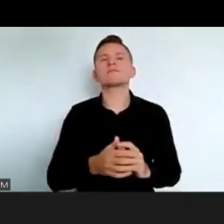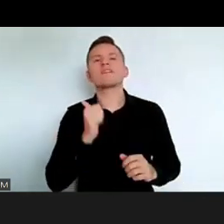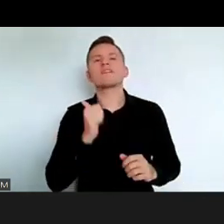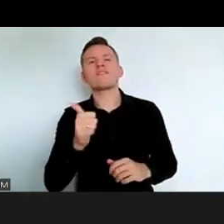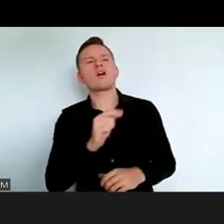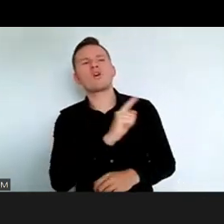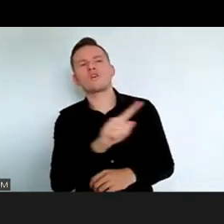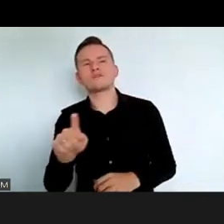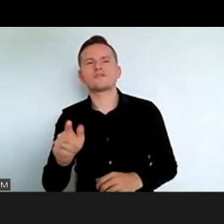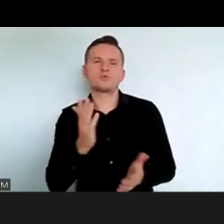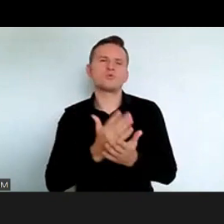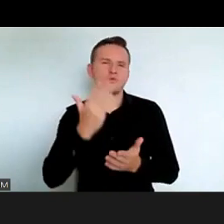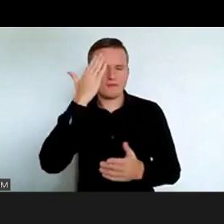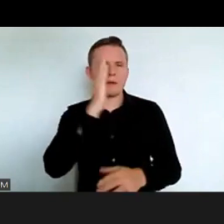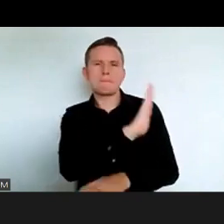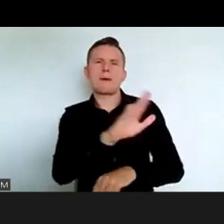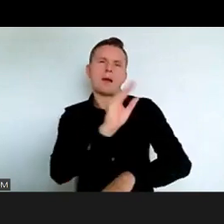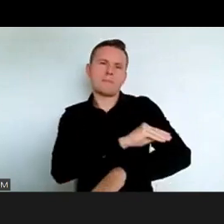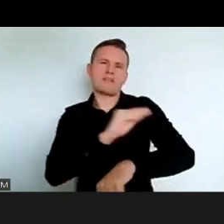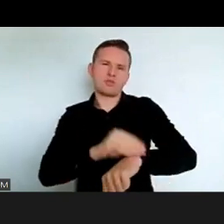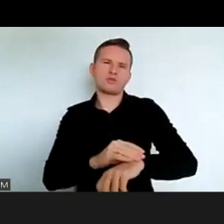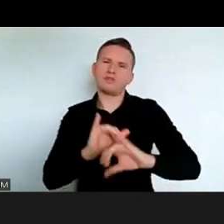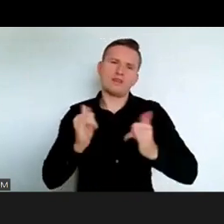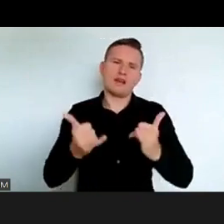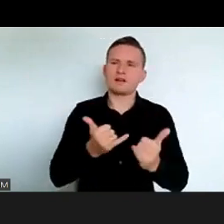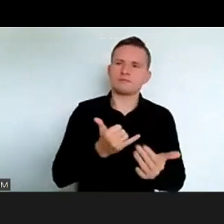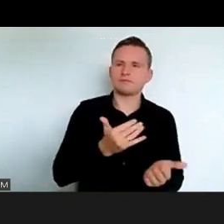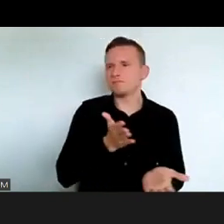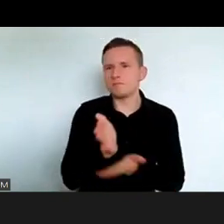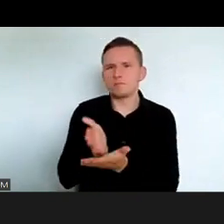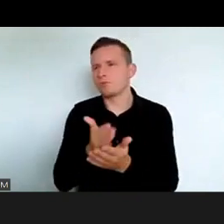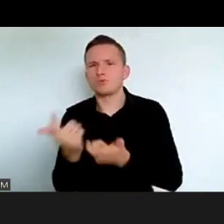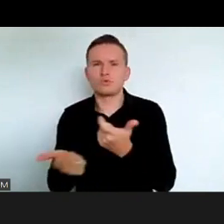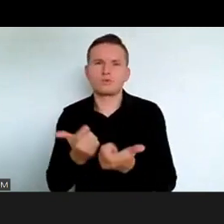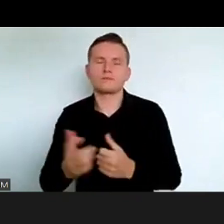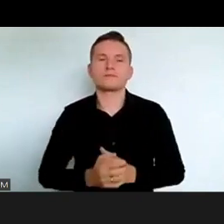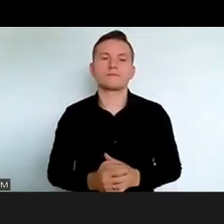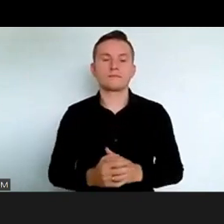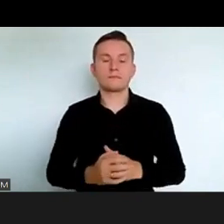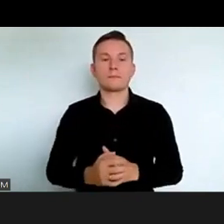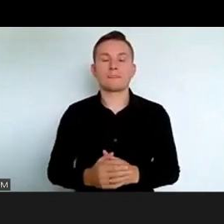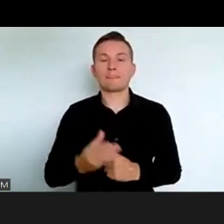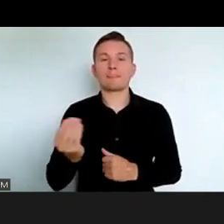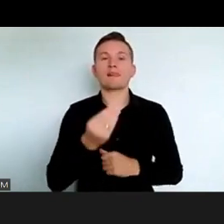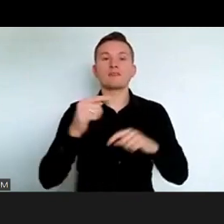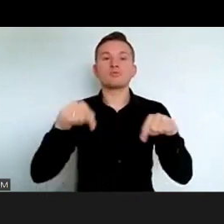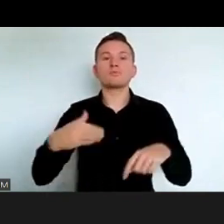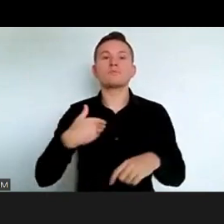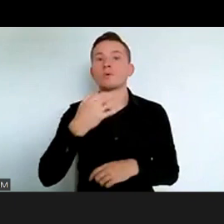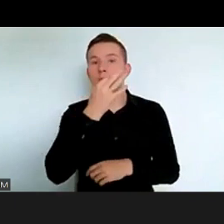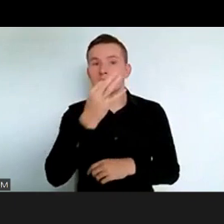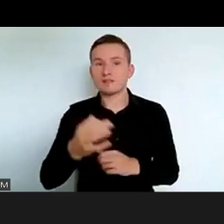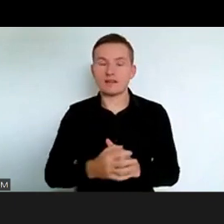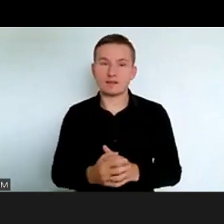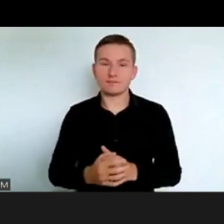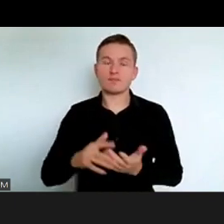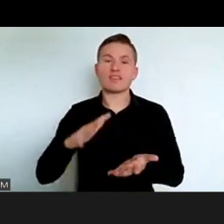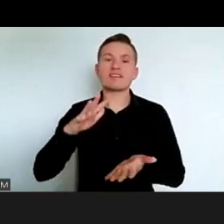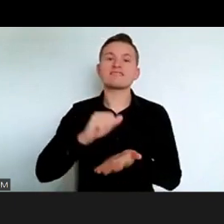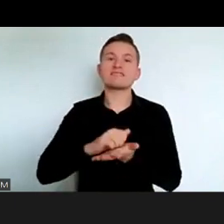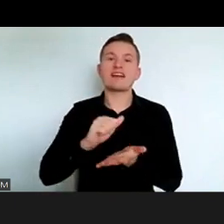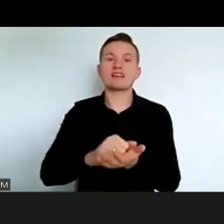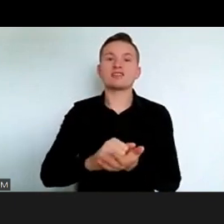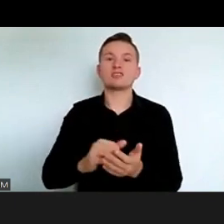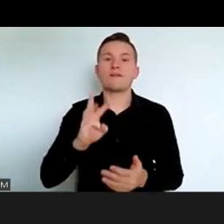swoje metody, aby zaradzić temu wszystkiemu. Tutaj pojawiło się jeszcze pytanie odnośnie zajęć z